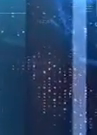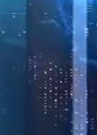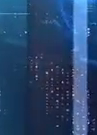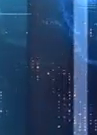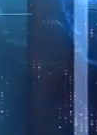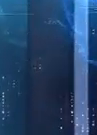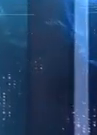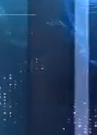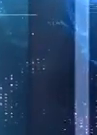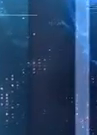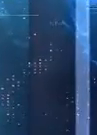телеканал жетысу талды-курган